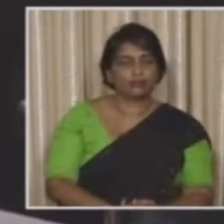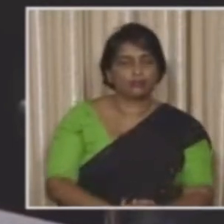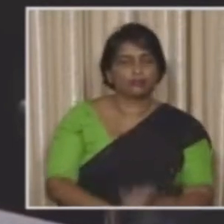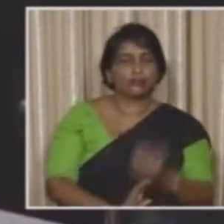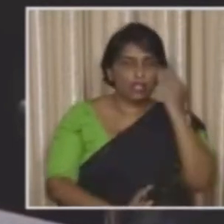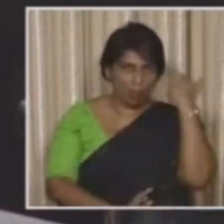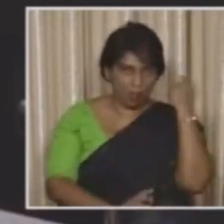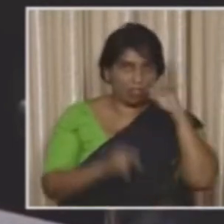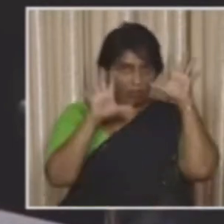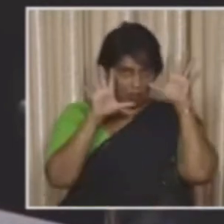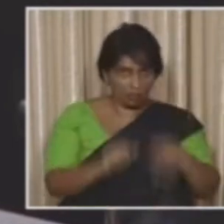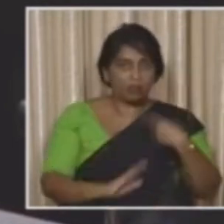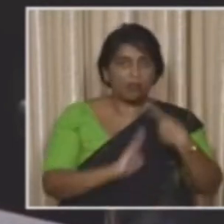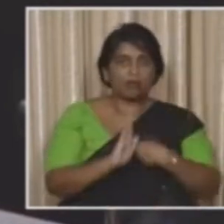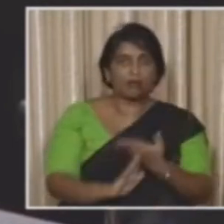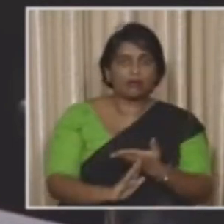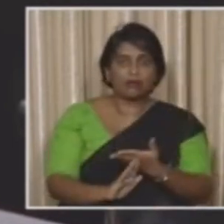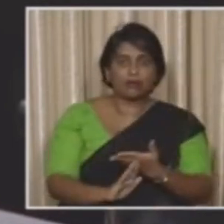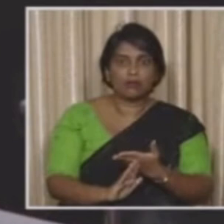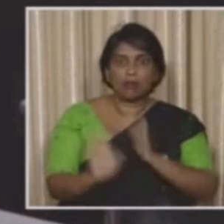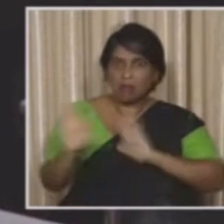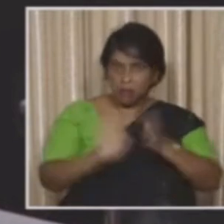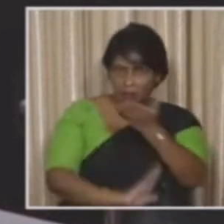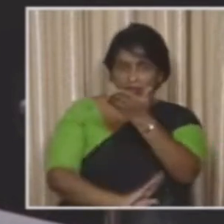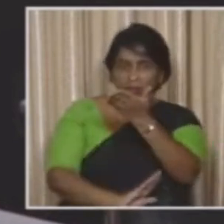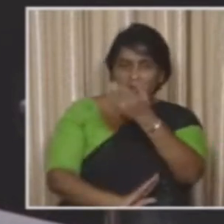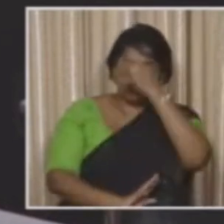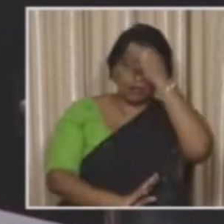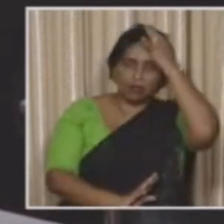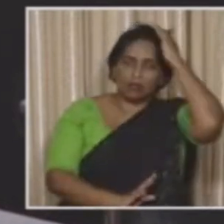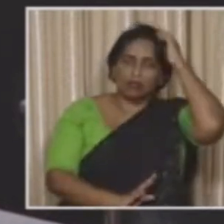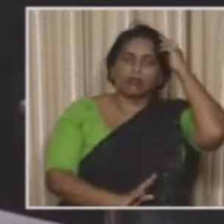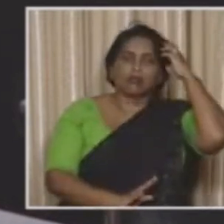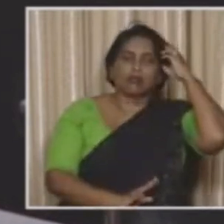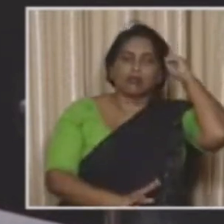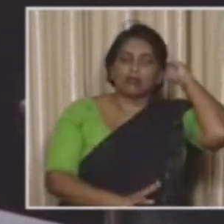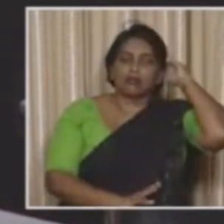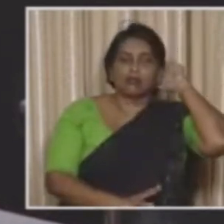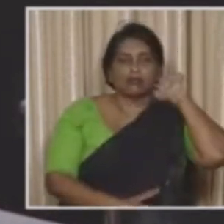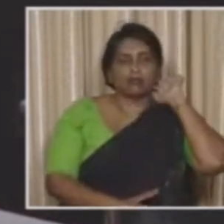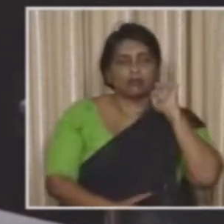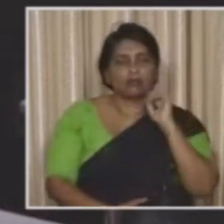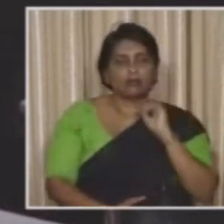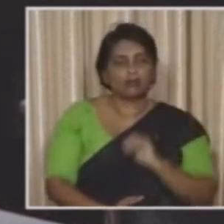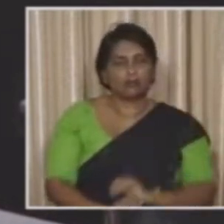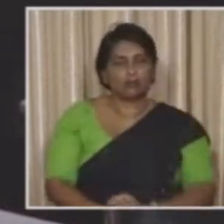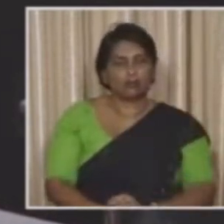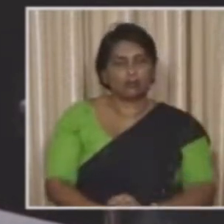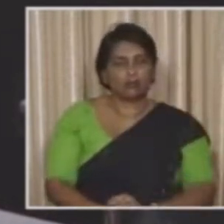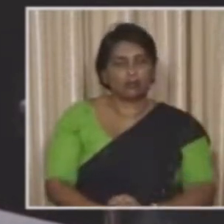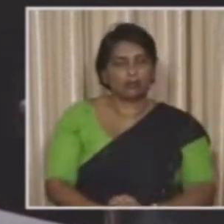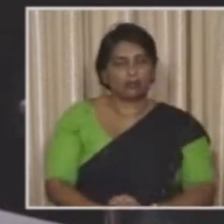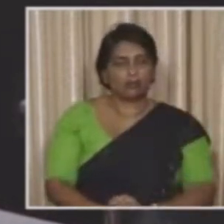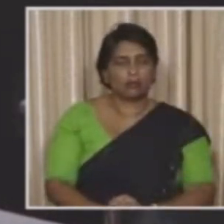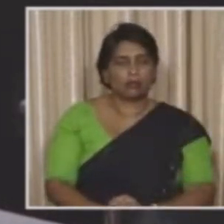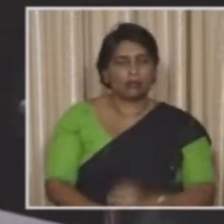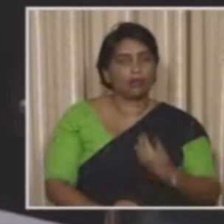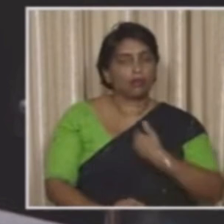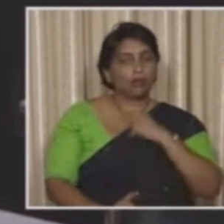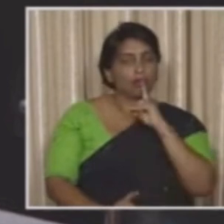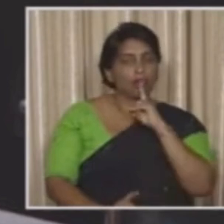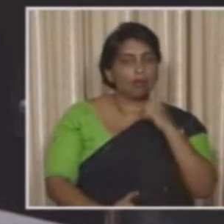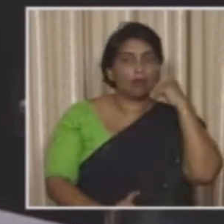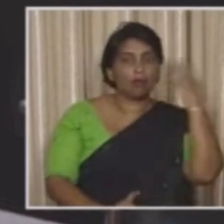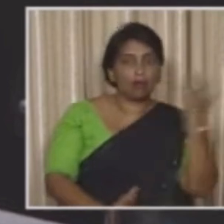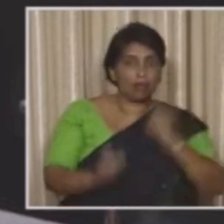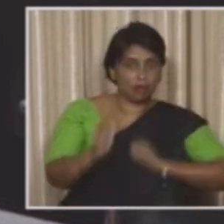අම්මගේ අප්පගේ බූදලද මේ රට මේ පාලකයන්ගේ කරුවන්තුමා මිනිත්තු දෙකක් කාලයක් තියෙනවා හරිද මේ නිකන් මම කතා කරන්නේ